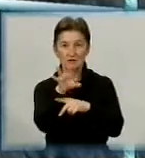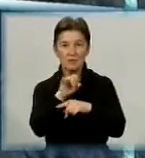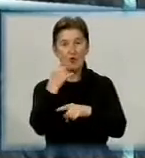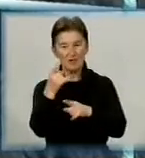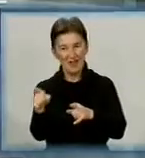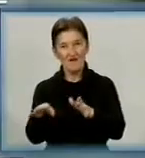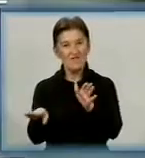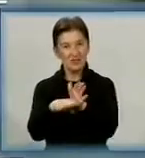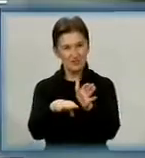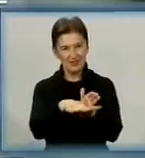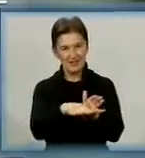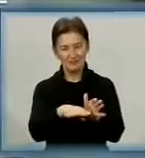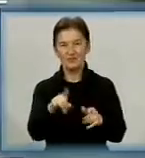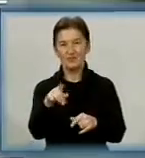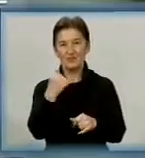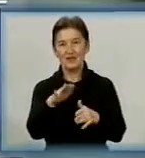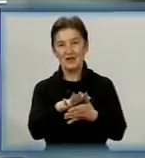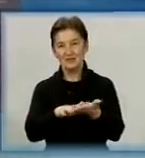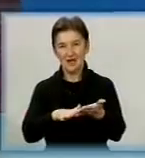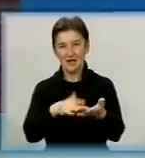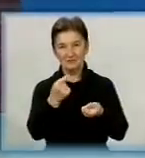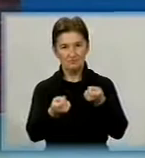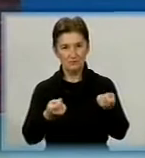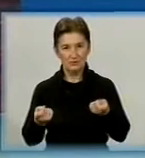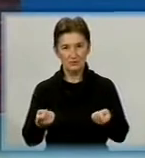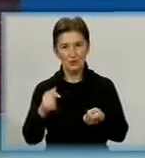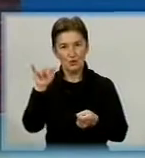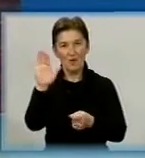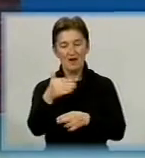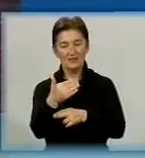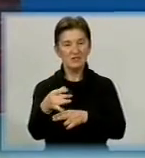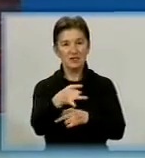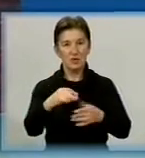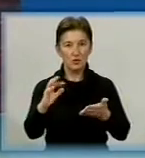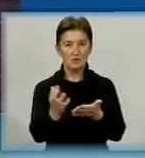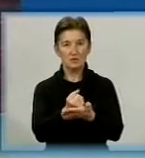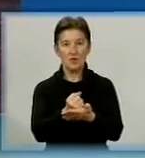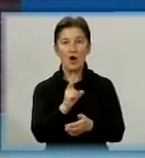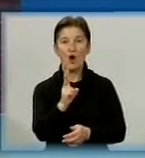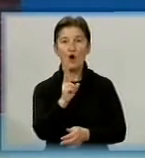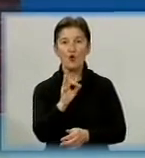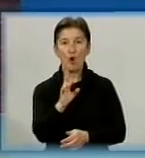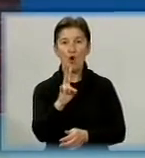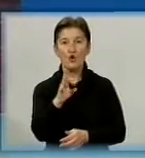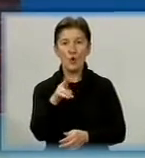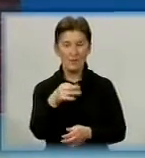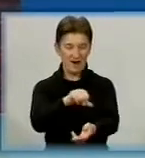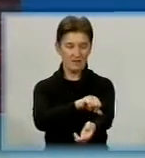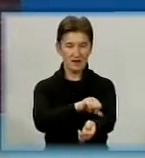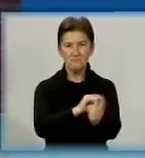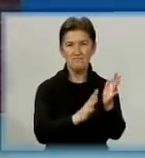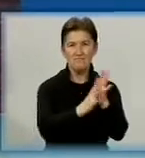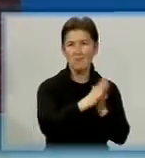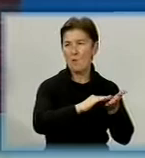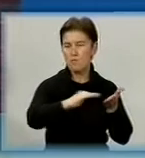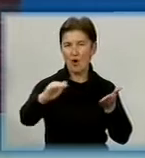відпустці. Далі більше і в подробицях. У Знам'янському районі знайшли конопляне поле. Співробітники Служби безпеки України